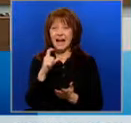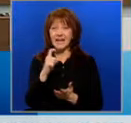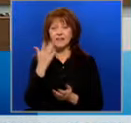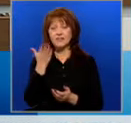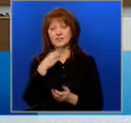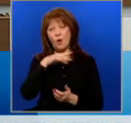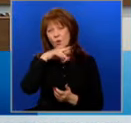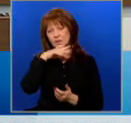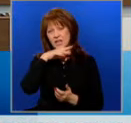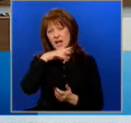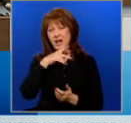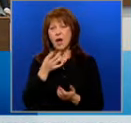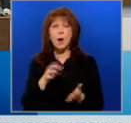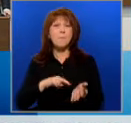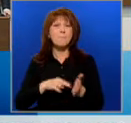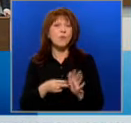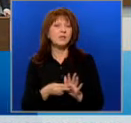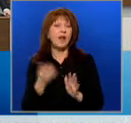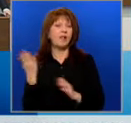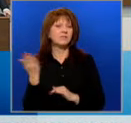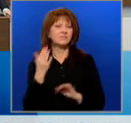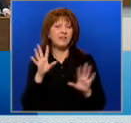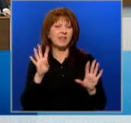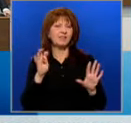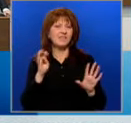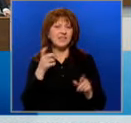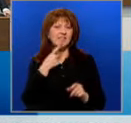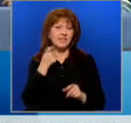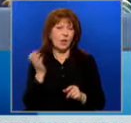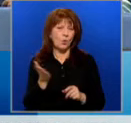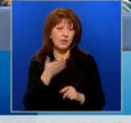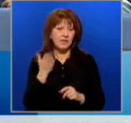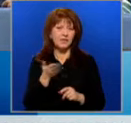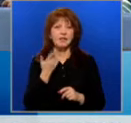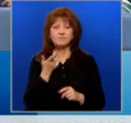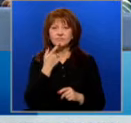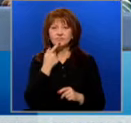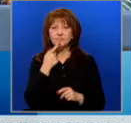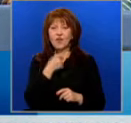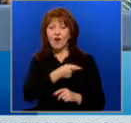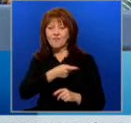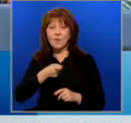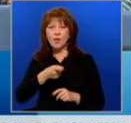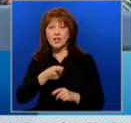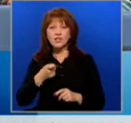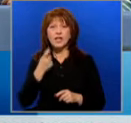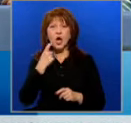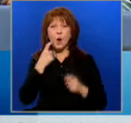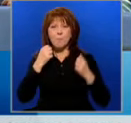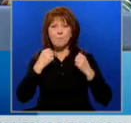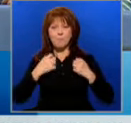морално старели, че моделите са от 90-те години на 20 век, че въоръжението, бронировката